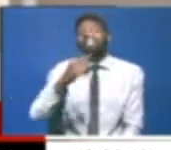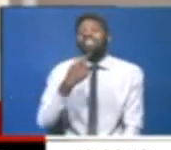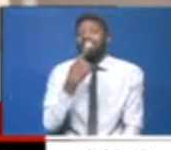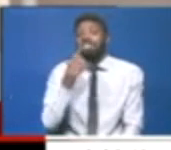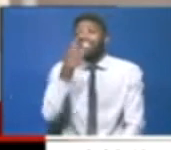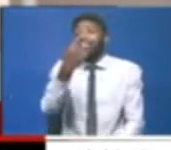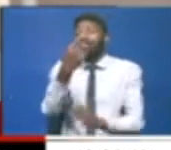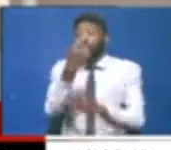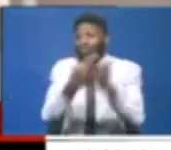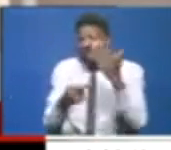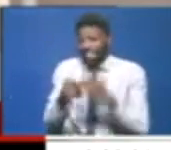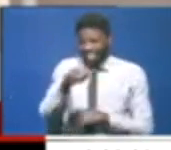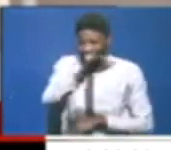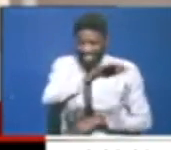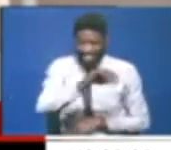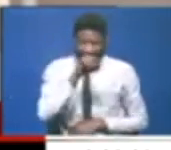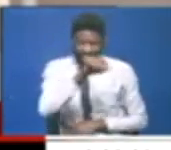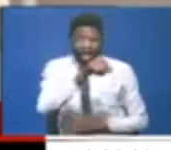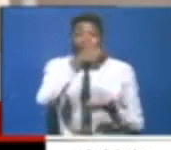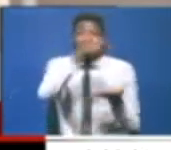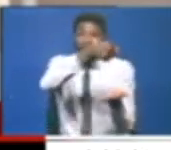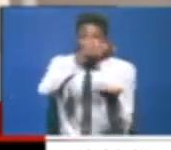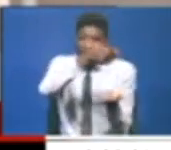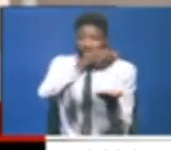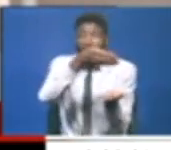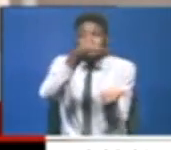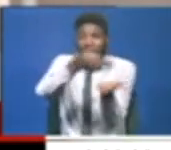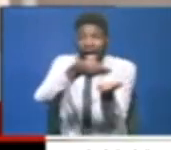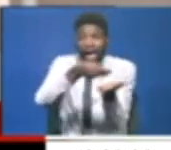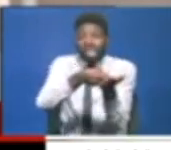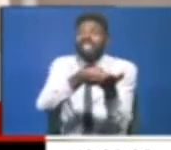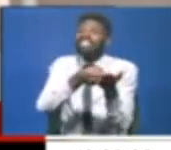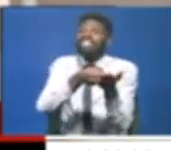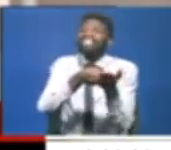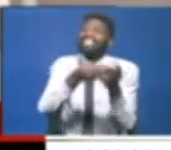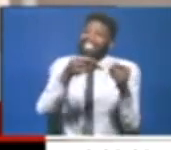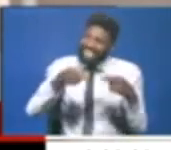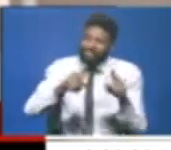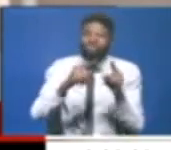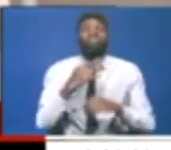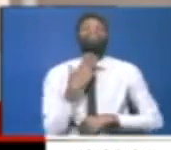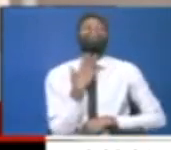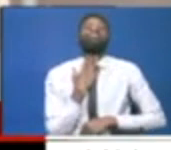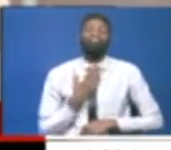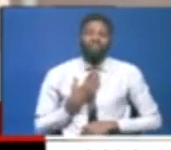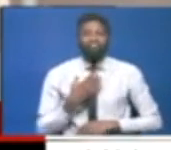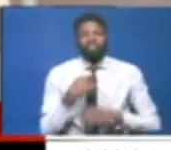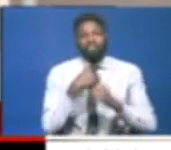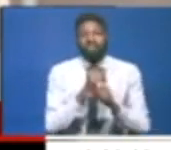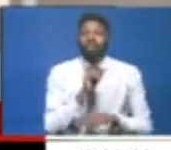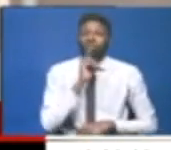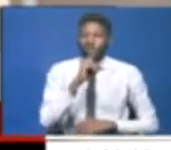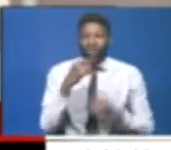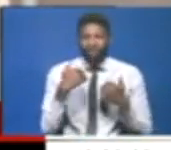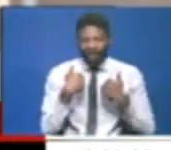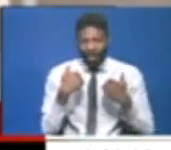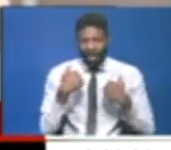upande wa bajeti au zile pesa ambazo wanahitaji ili kuhakikisha tuko na uchaguzi ambao ni